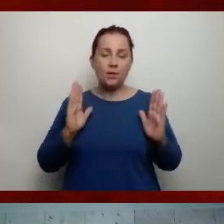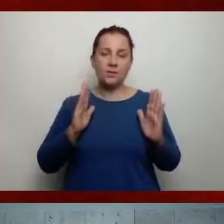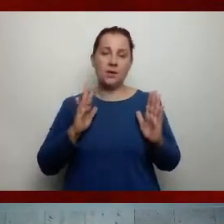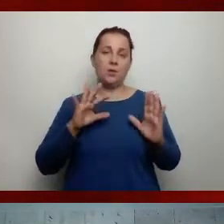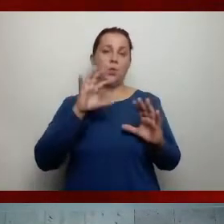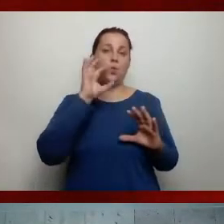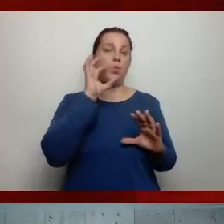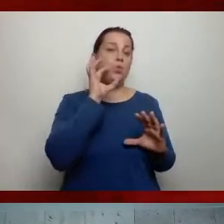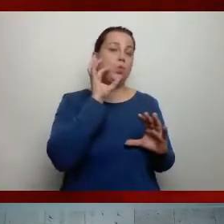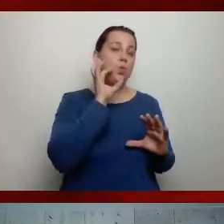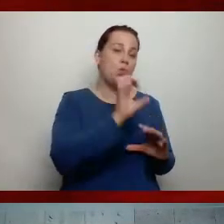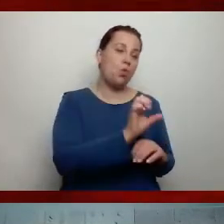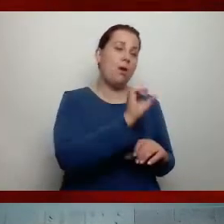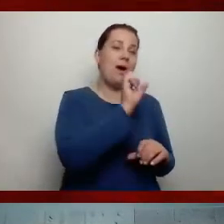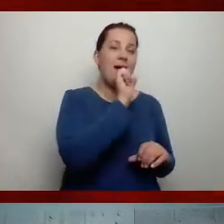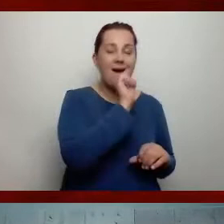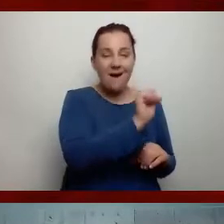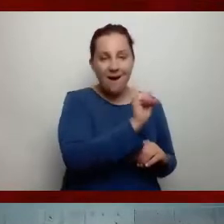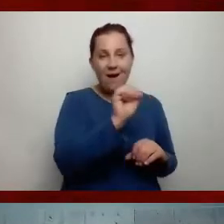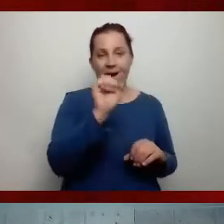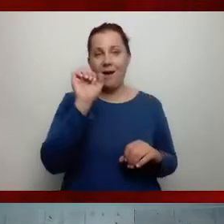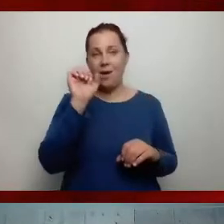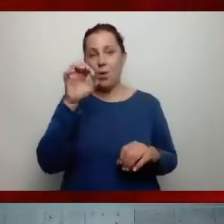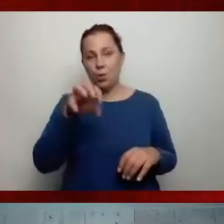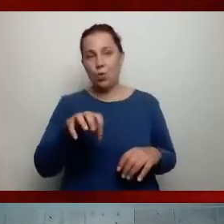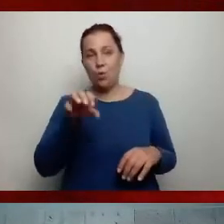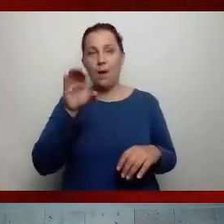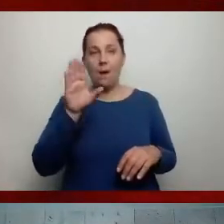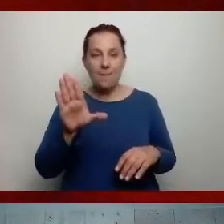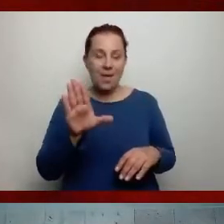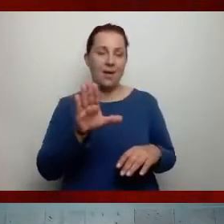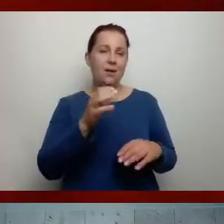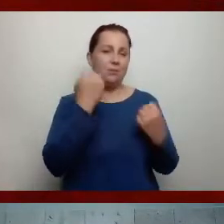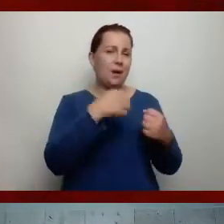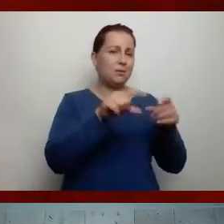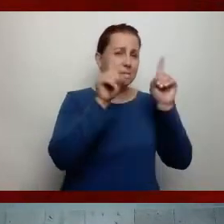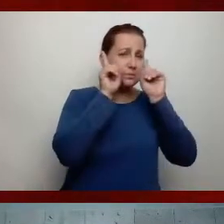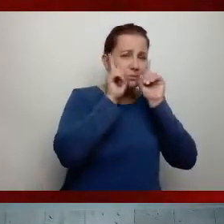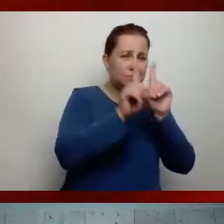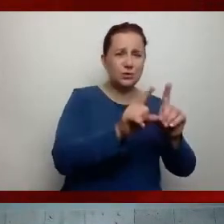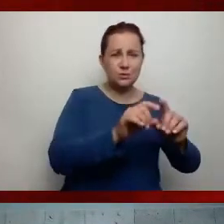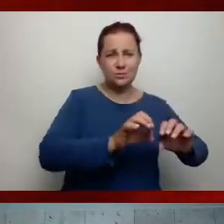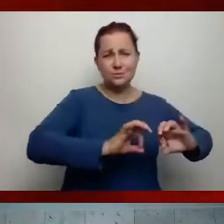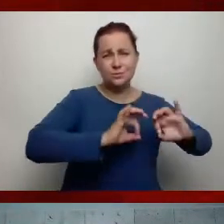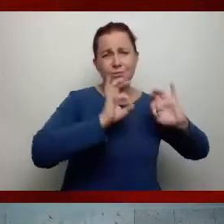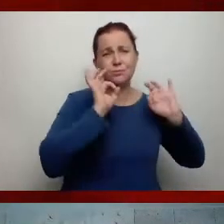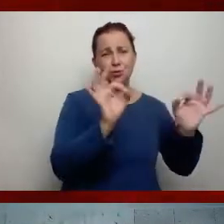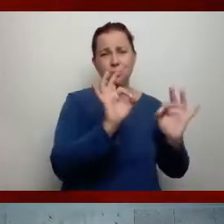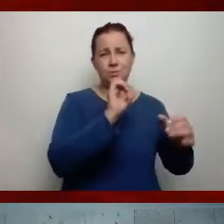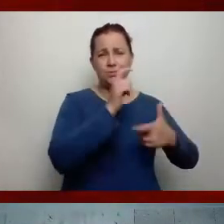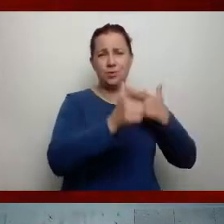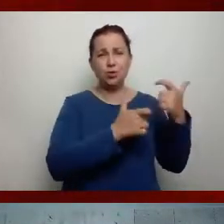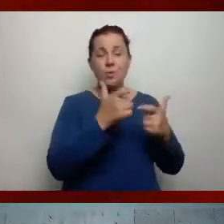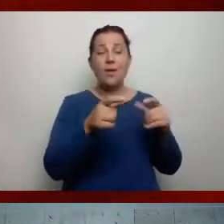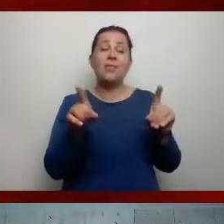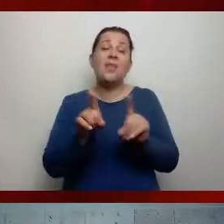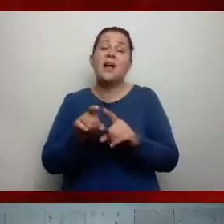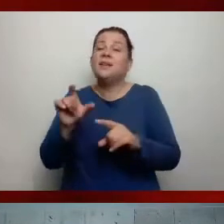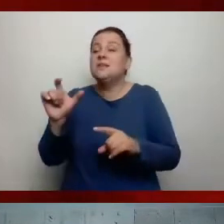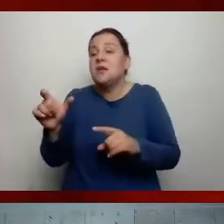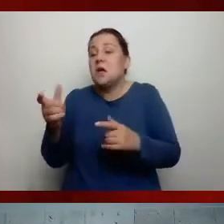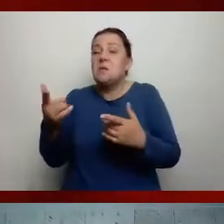czyli takim i B, czyli są to takie najbardziej realistyczne i wylizane, jak również w typie C, czyli